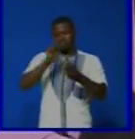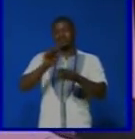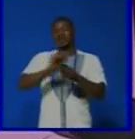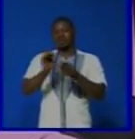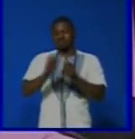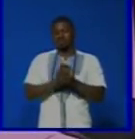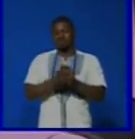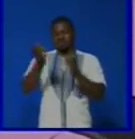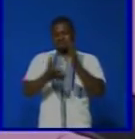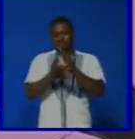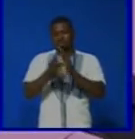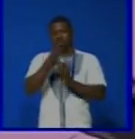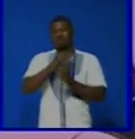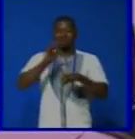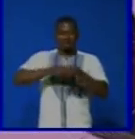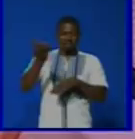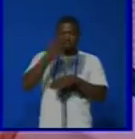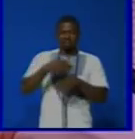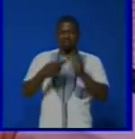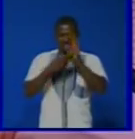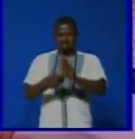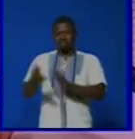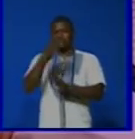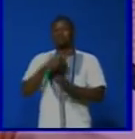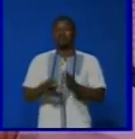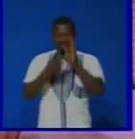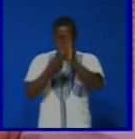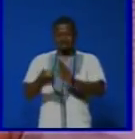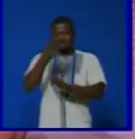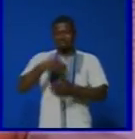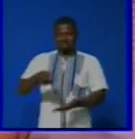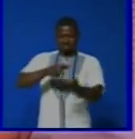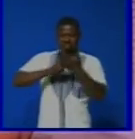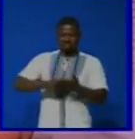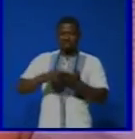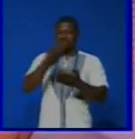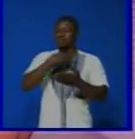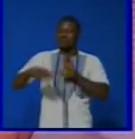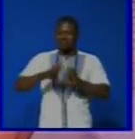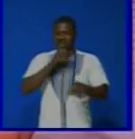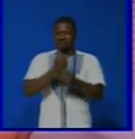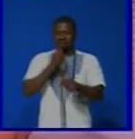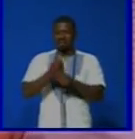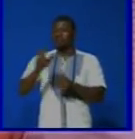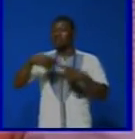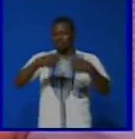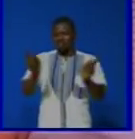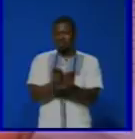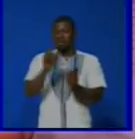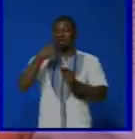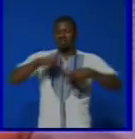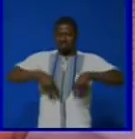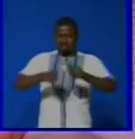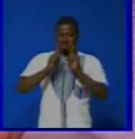suite de ça, on va présenter les recommandations à proprement dites. On va faire des travaux de groupe qui vont permettre d'aboutir à des